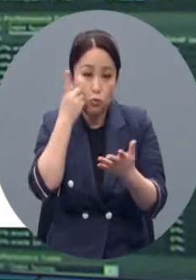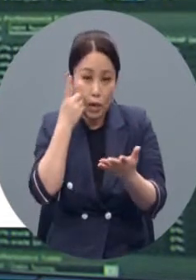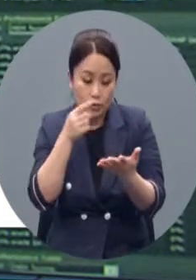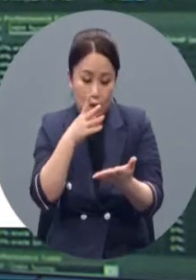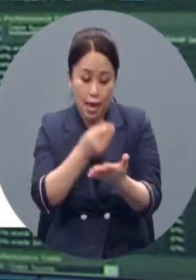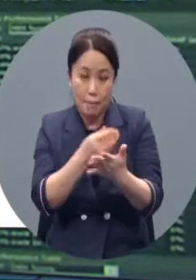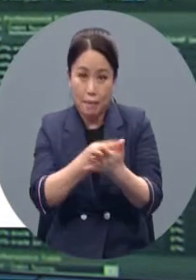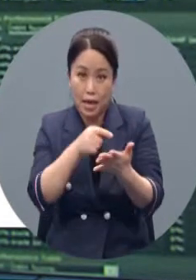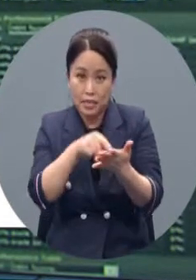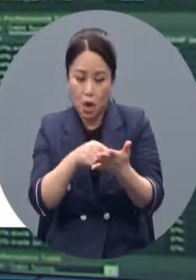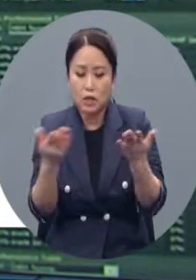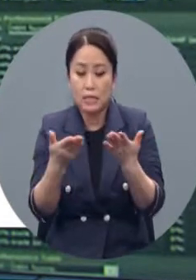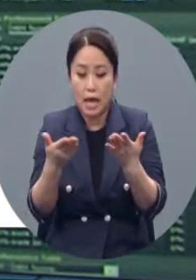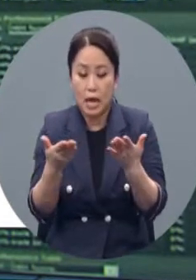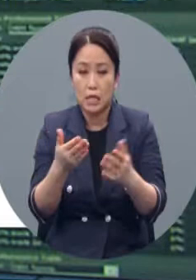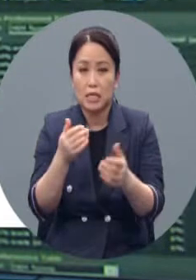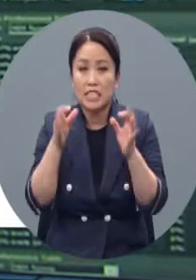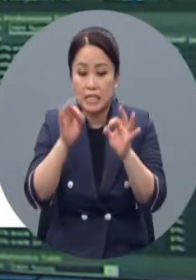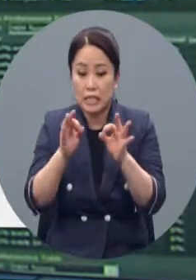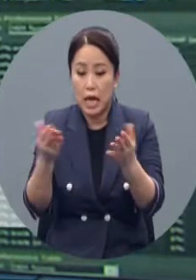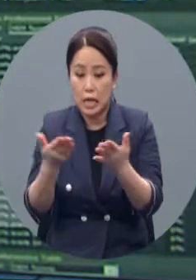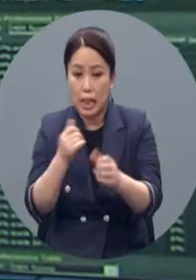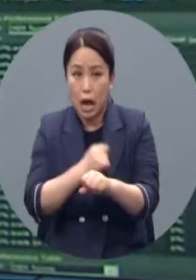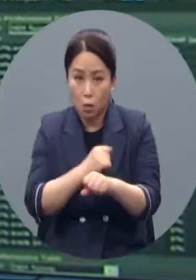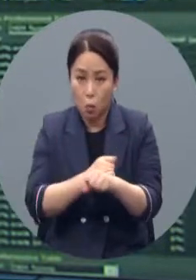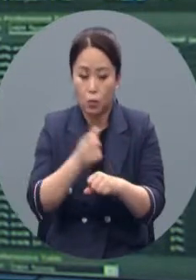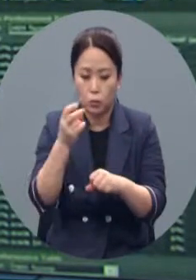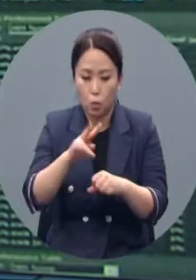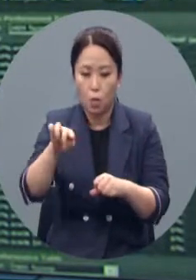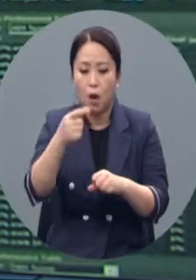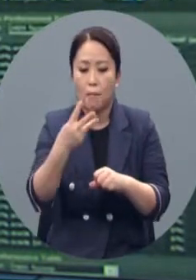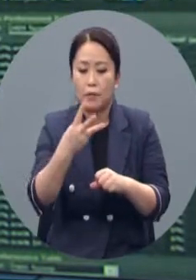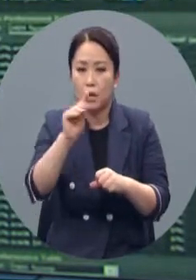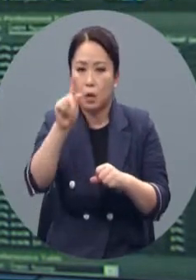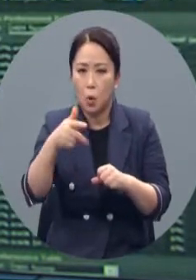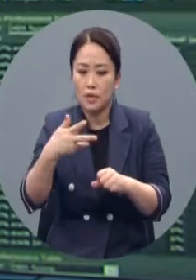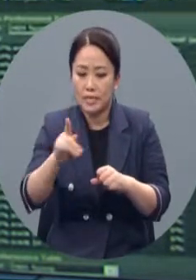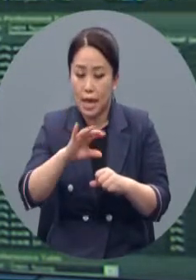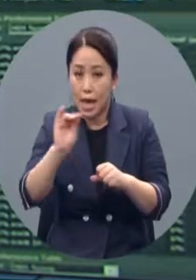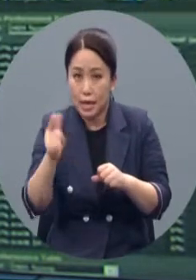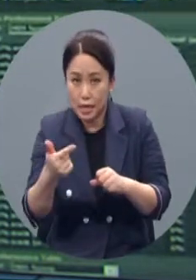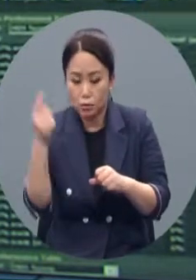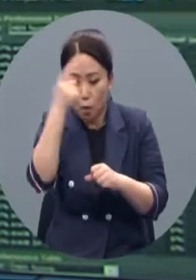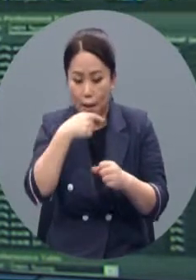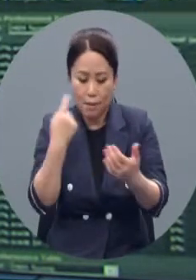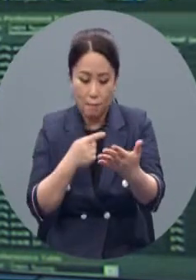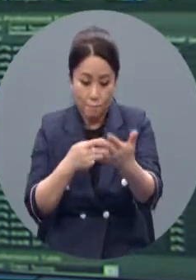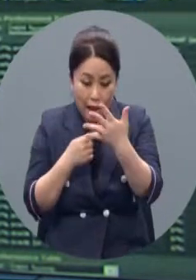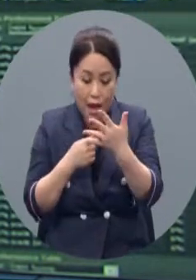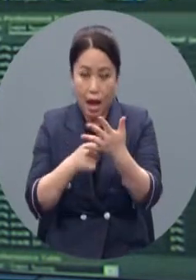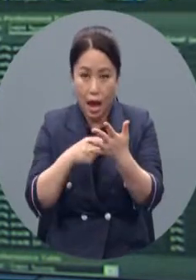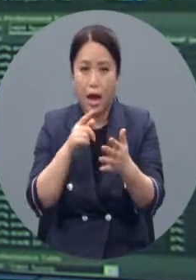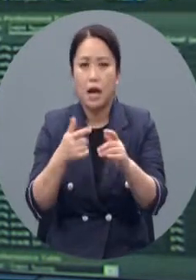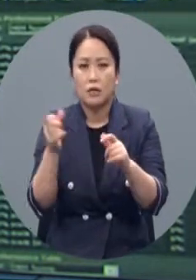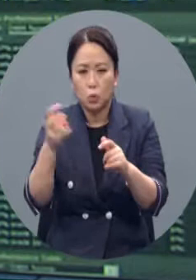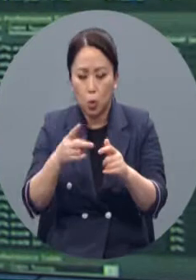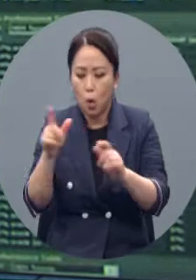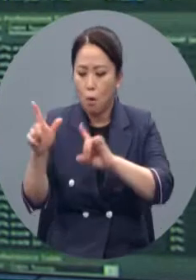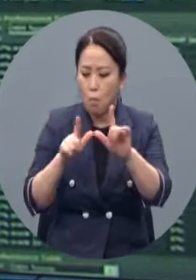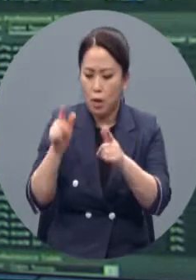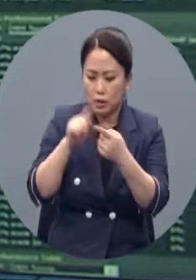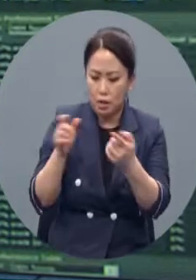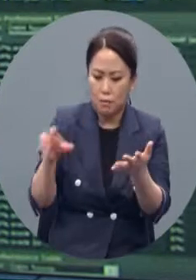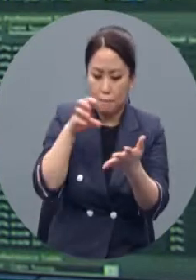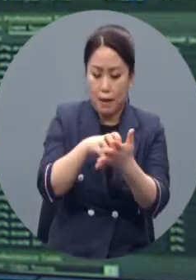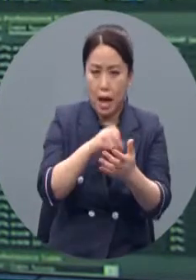앱으로 은행 업무를 처리하는 건 기본이고 블록체인과 안면인식, 증강현실 등 첨단 IT 기술이 고객